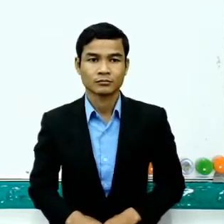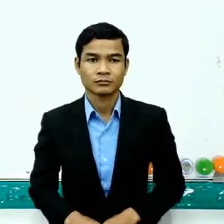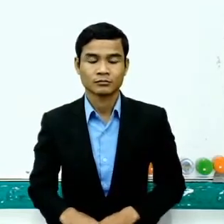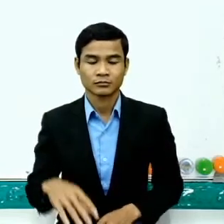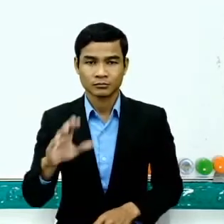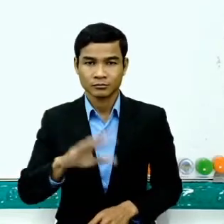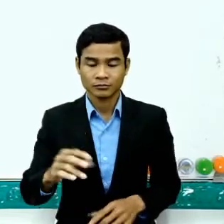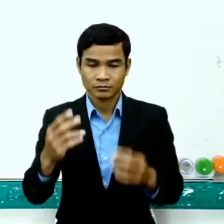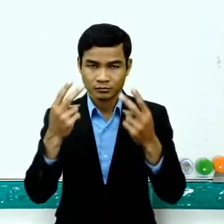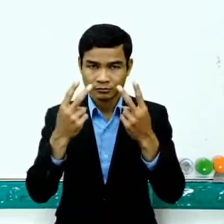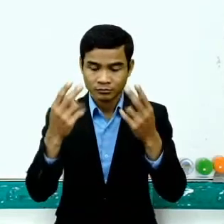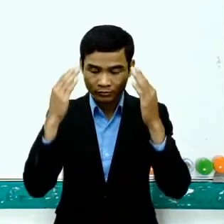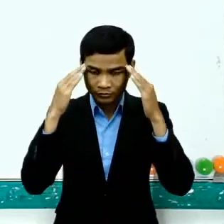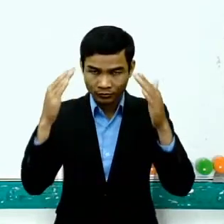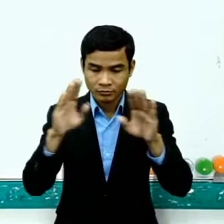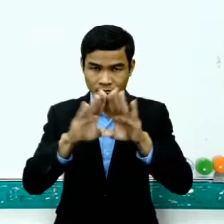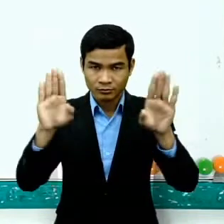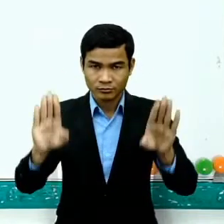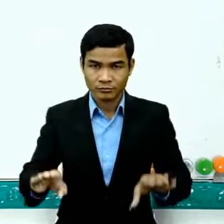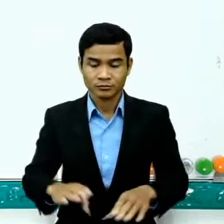con bay mà đã khiến